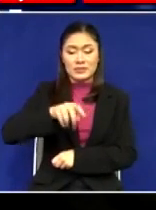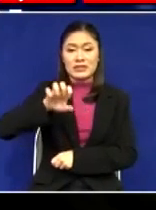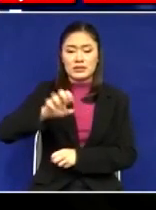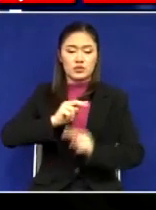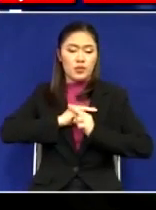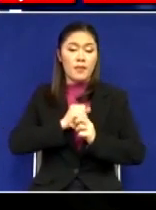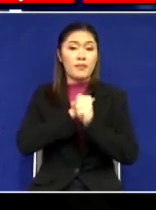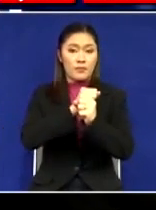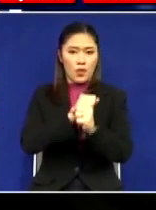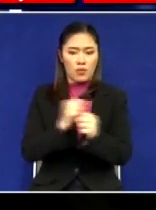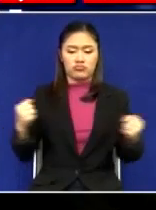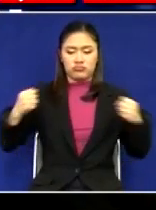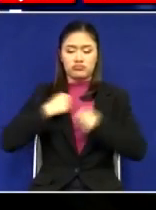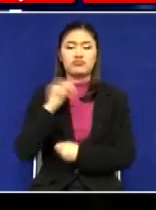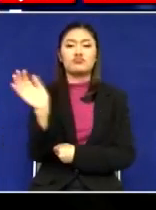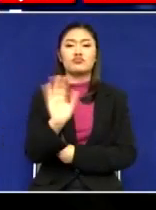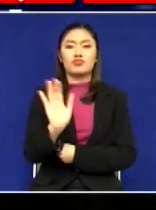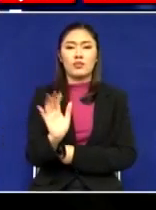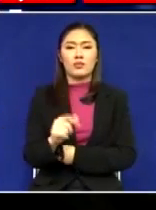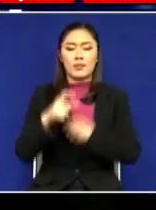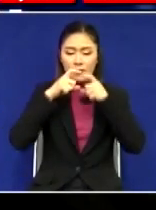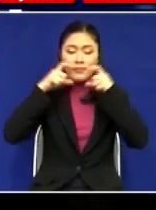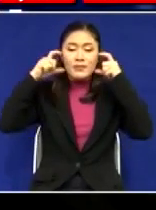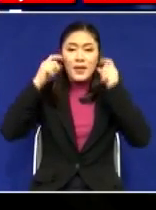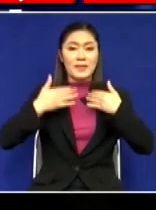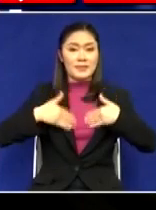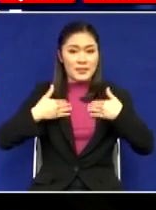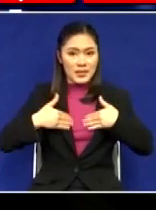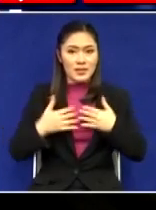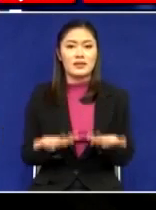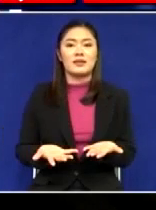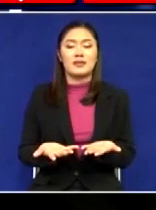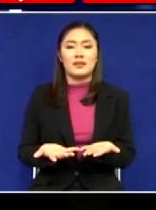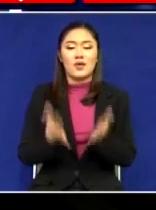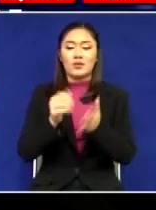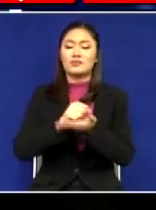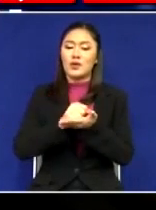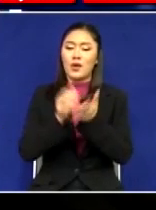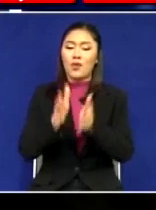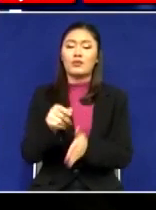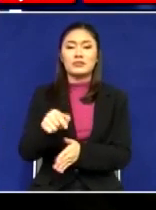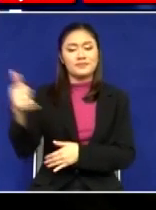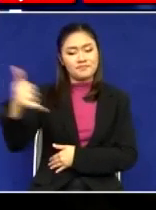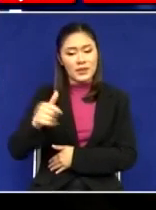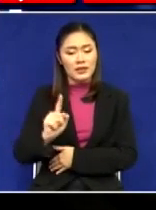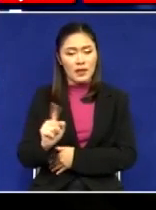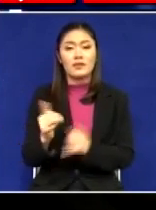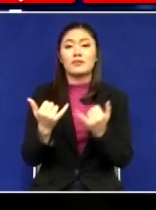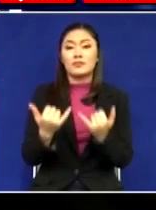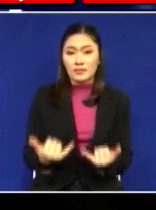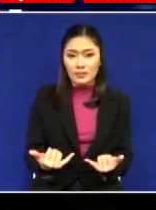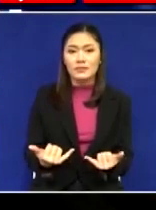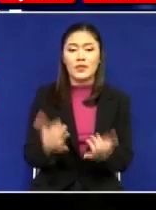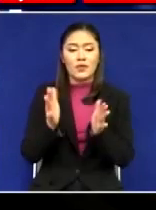ครับไม่ได้ต้องใส่ชุดอะไรหรอกครับนะครับก็คือใส่หน้ากากผ้านะครับทั้งผู้ให้บริการแล้วก็ผู้รับบริการแล้วก็ในส่วนของ